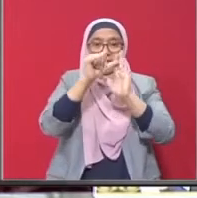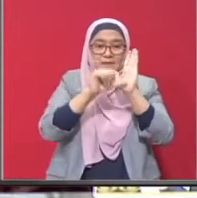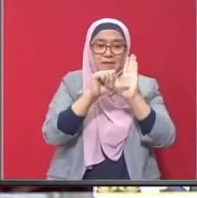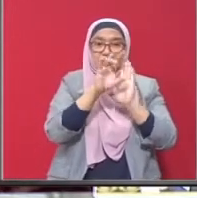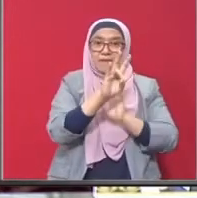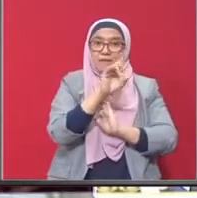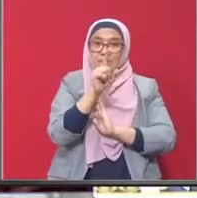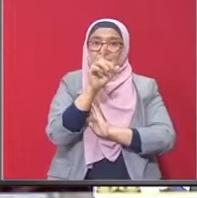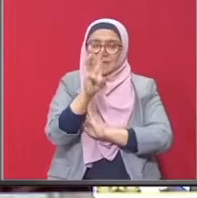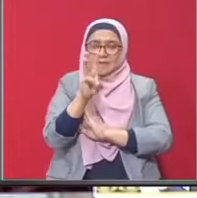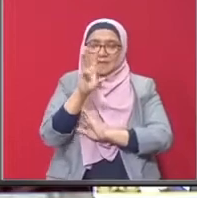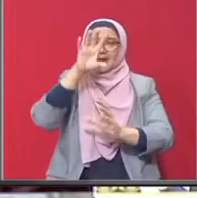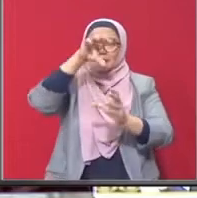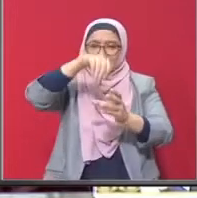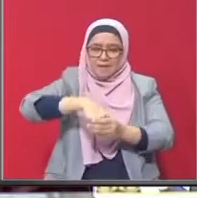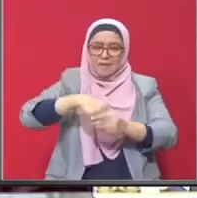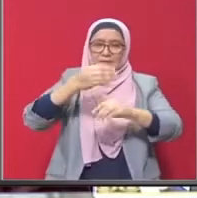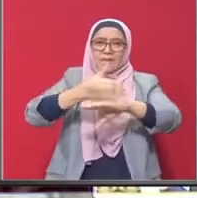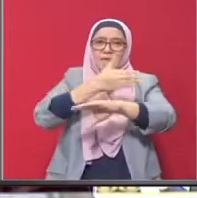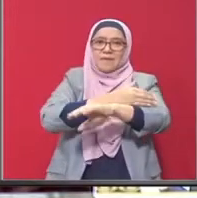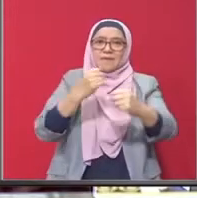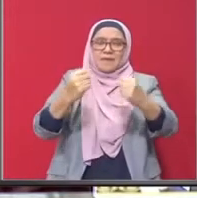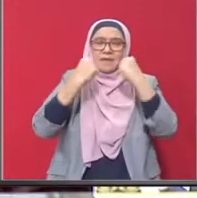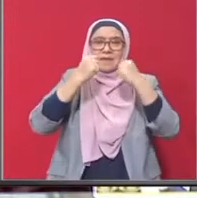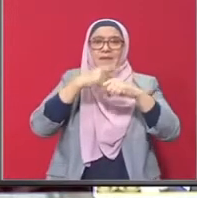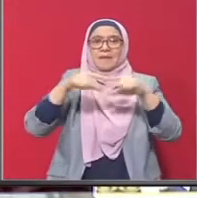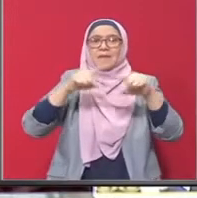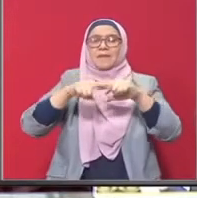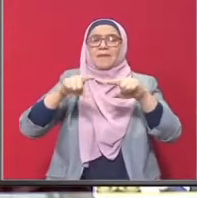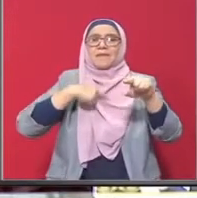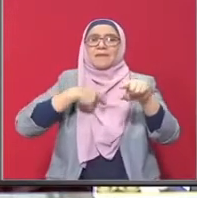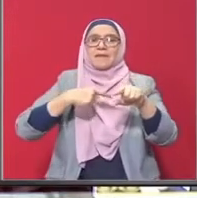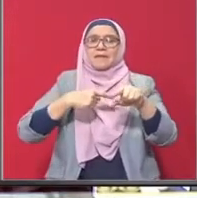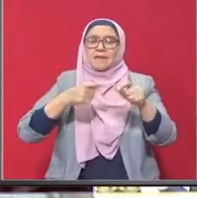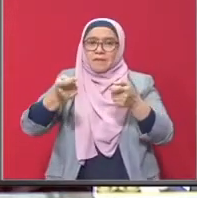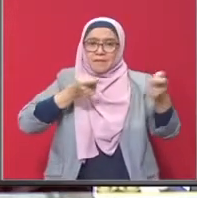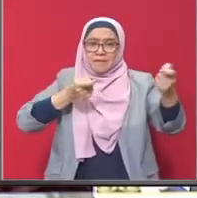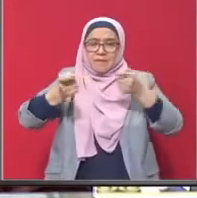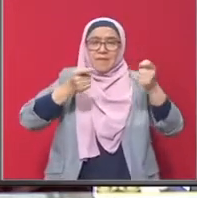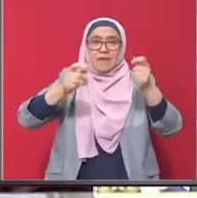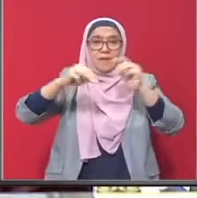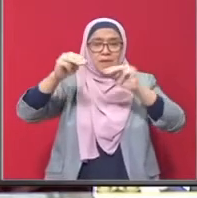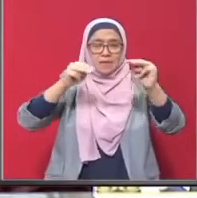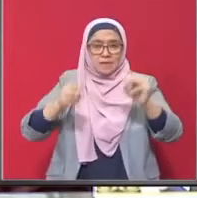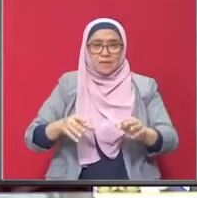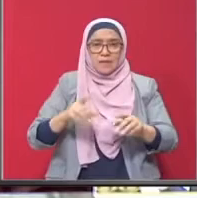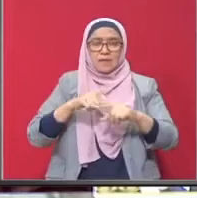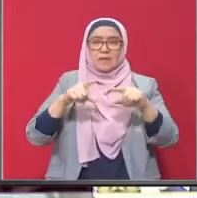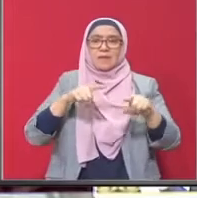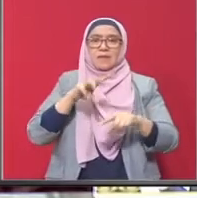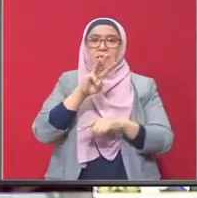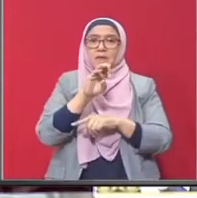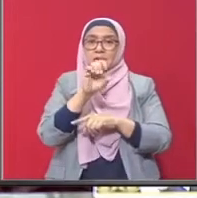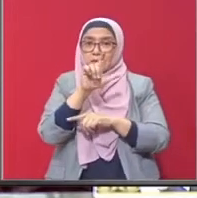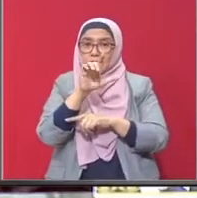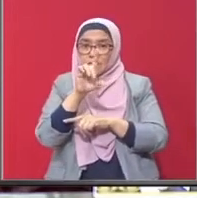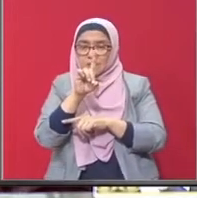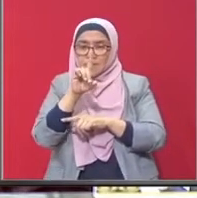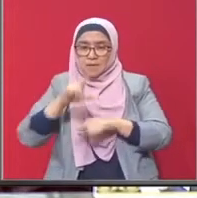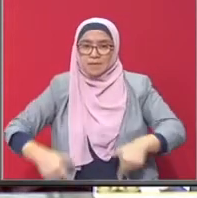juga melibatkan pengukuhan pelaksanaan wildlife management plan dibawa ke quality alam sekitar aktor